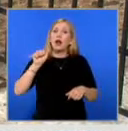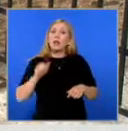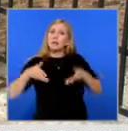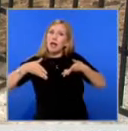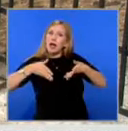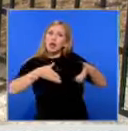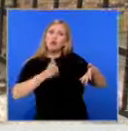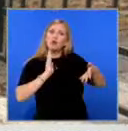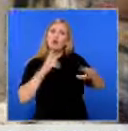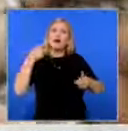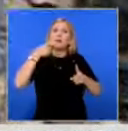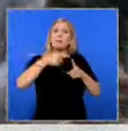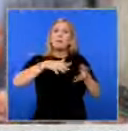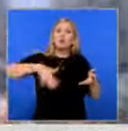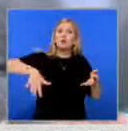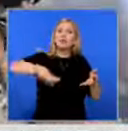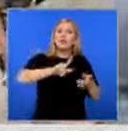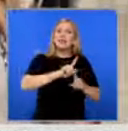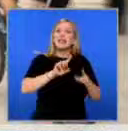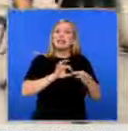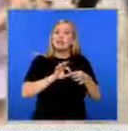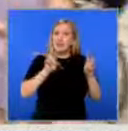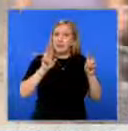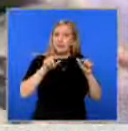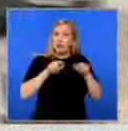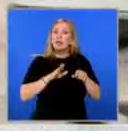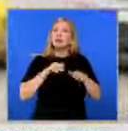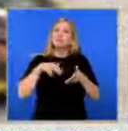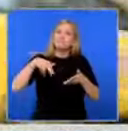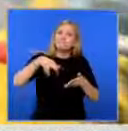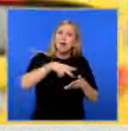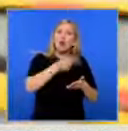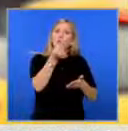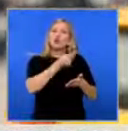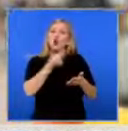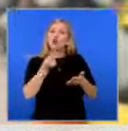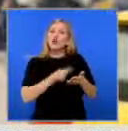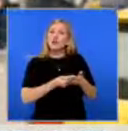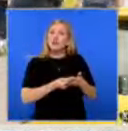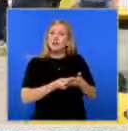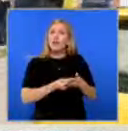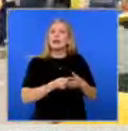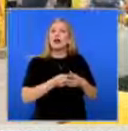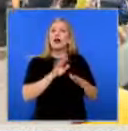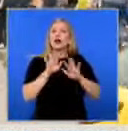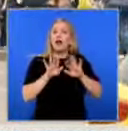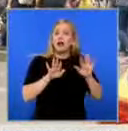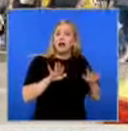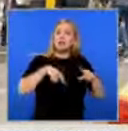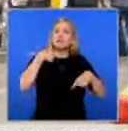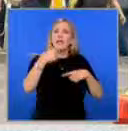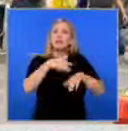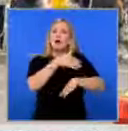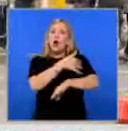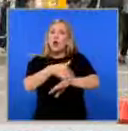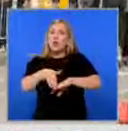независимост оттам ще мине покрай националната художествена галерия по булевард царо освободител а ще тръгне след това по улица